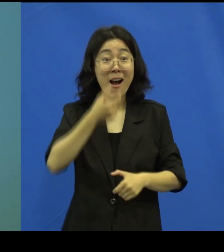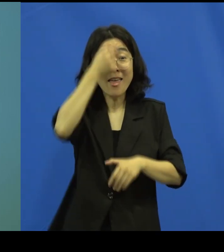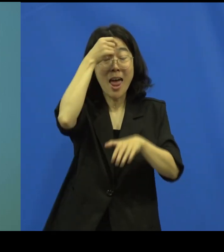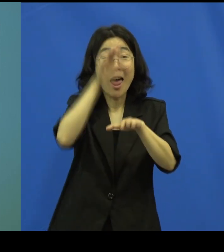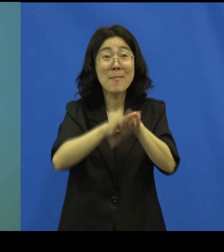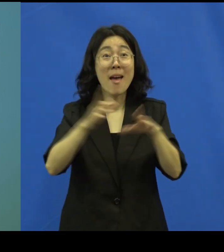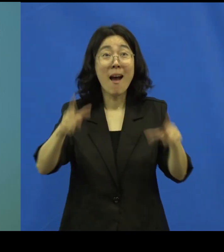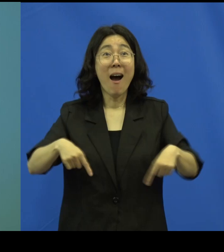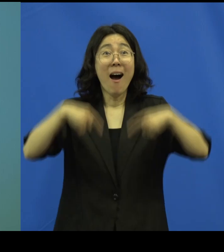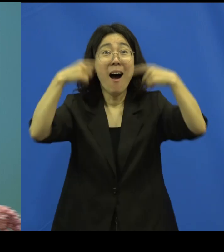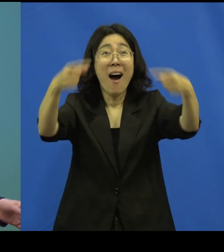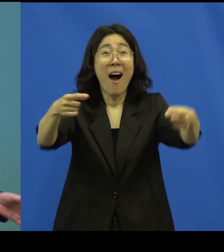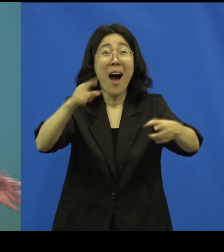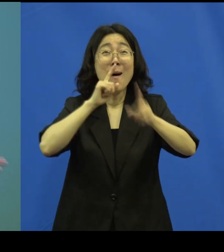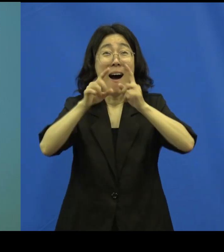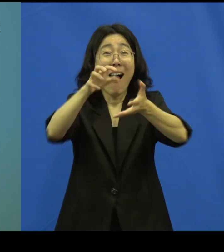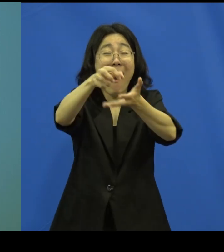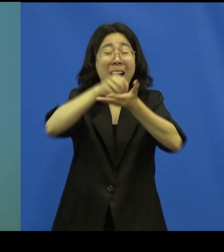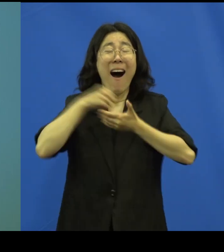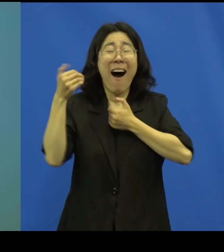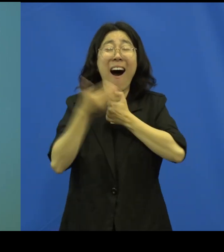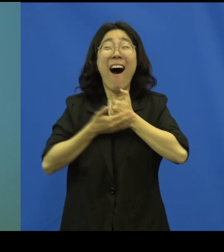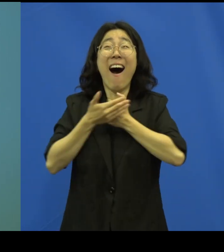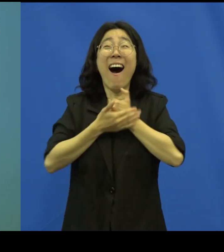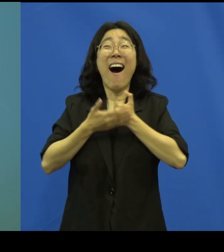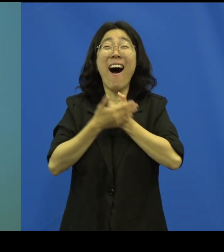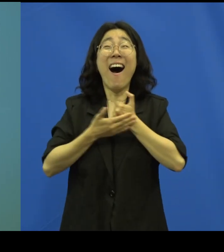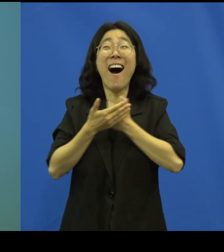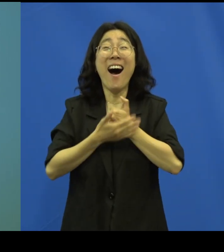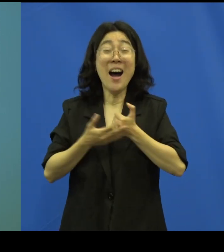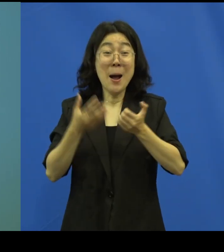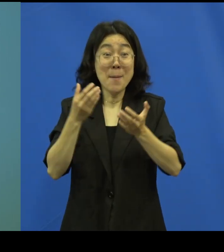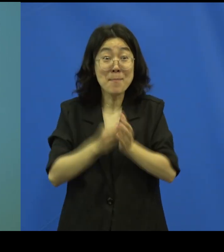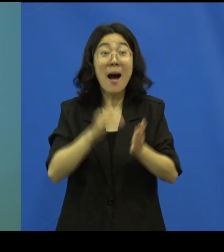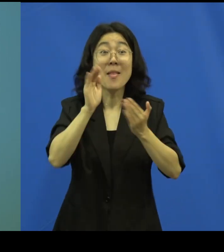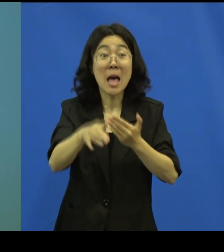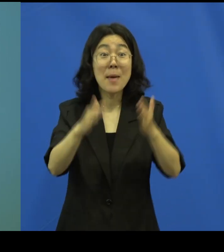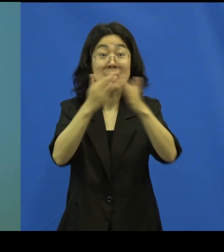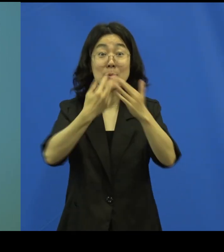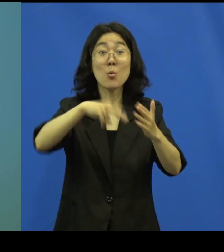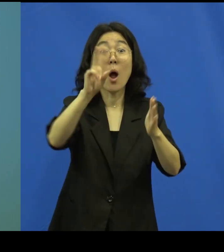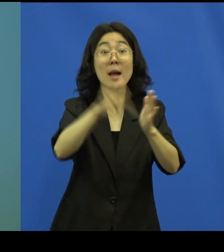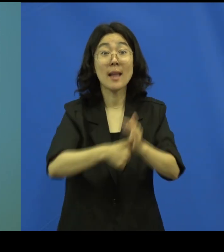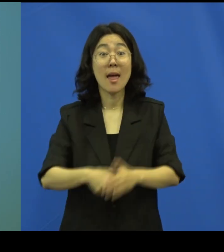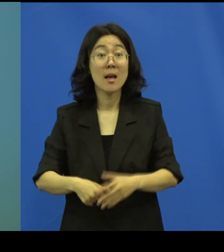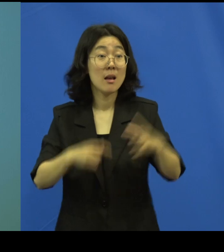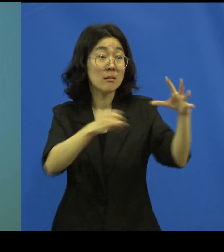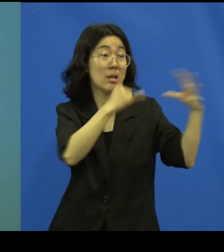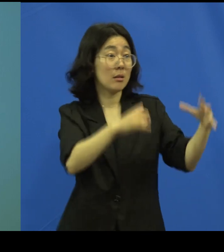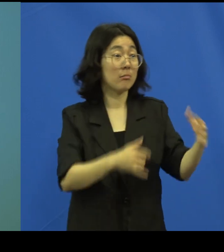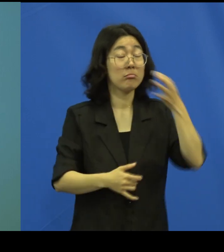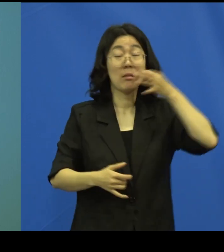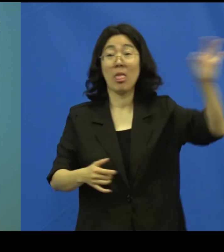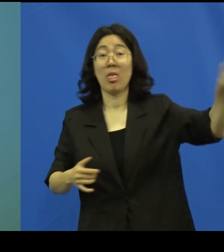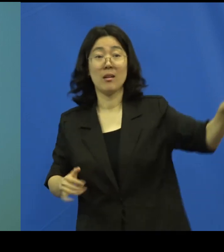돼요. 나가는데 눈이 막